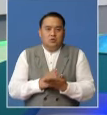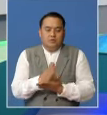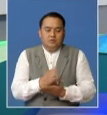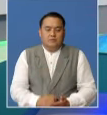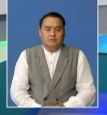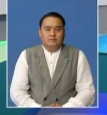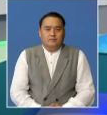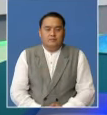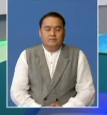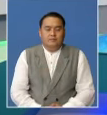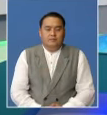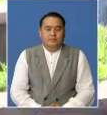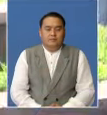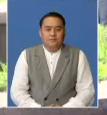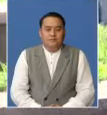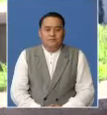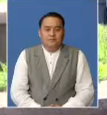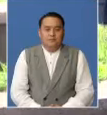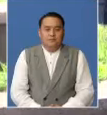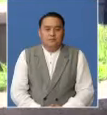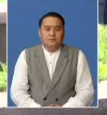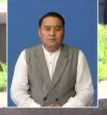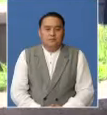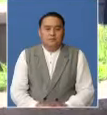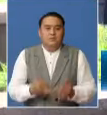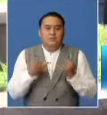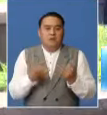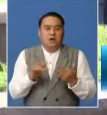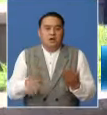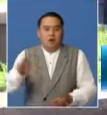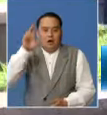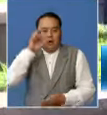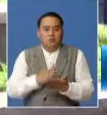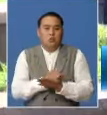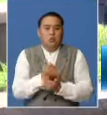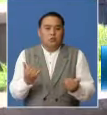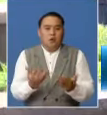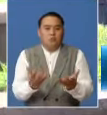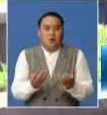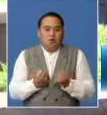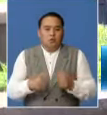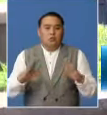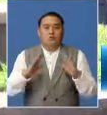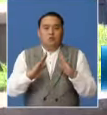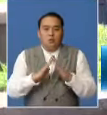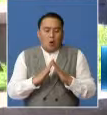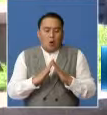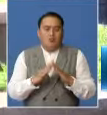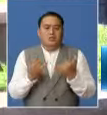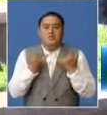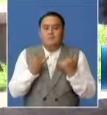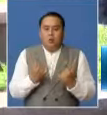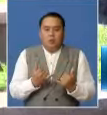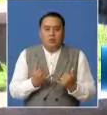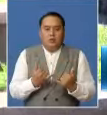и миграция. Стоит отметить, что сейчас можно государственные услуги получать, не выходя из дома. Именно сегодня